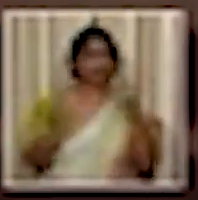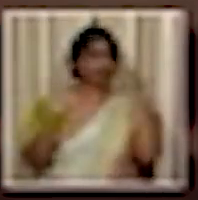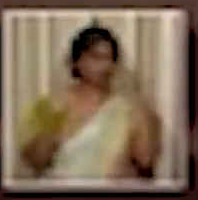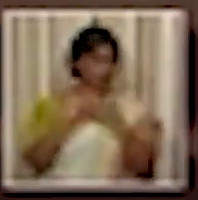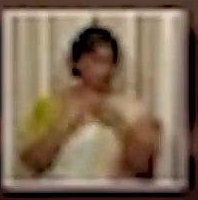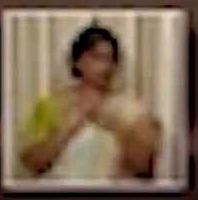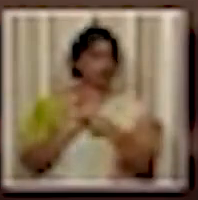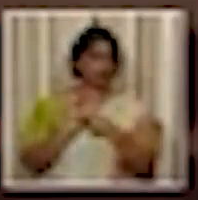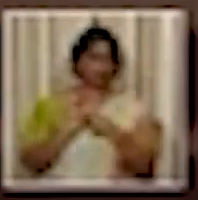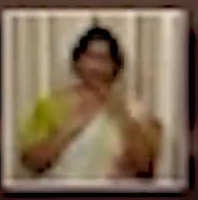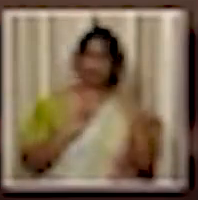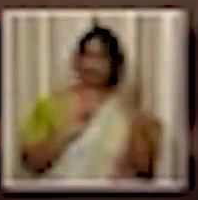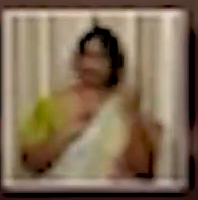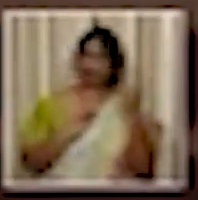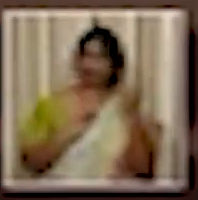කරා.